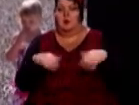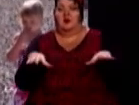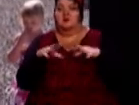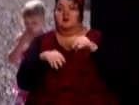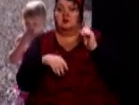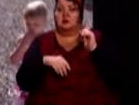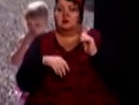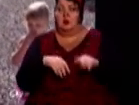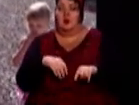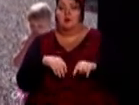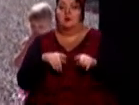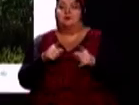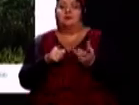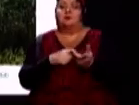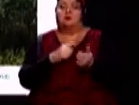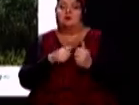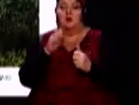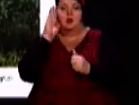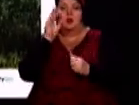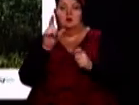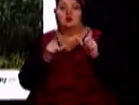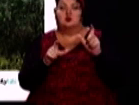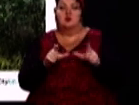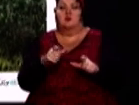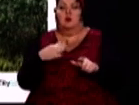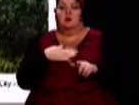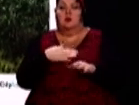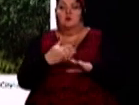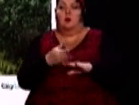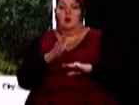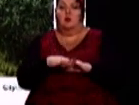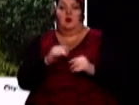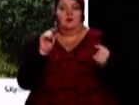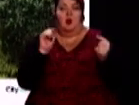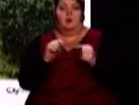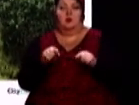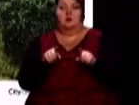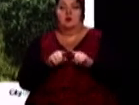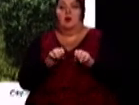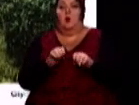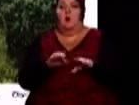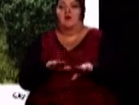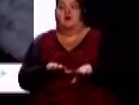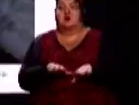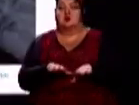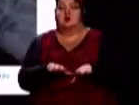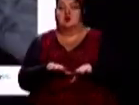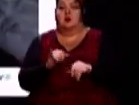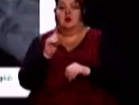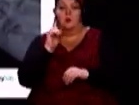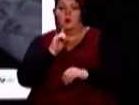Це декілька чоловік у нас в Полтаві категорично проти такого вирішення. Ну, поки